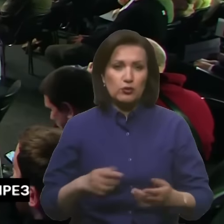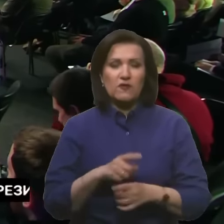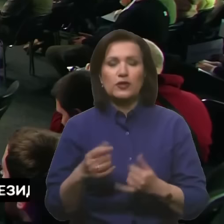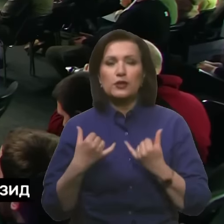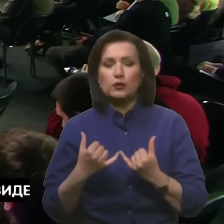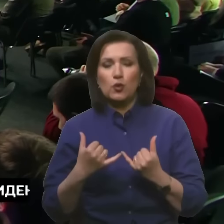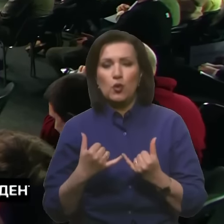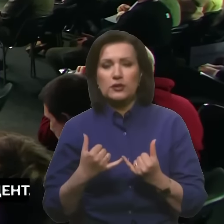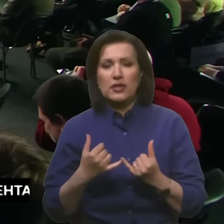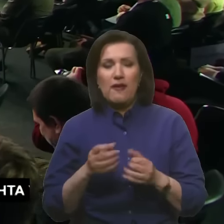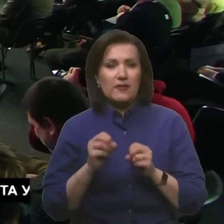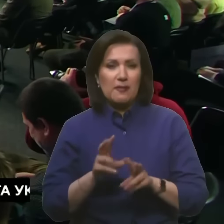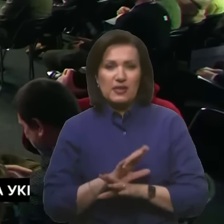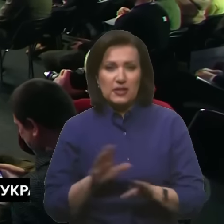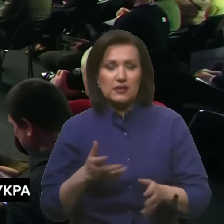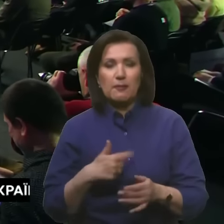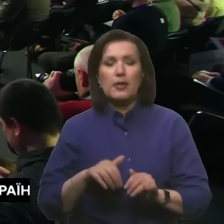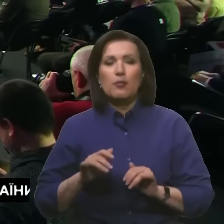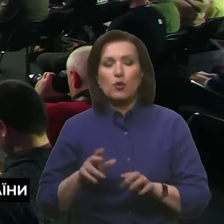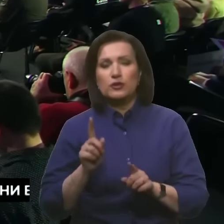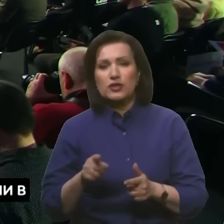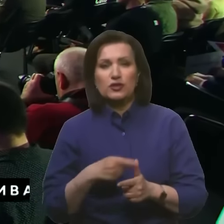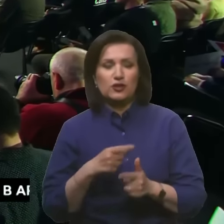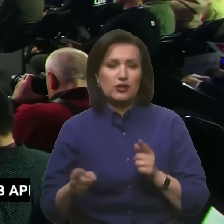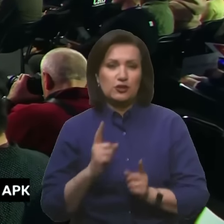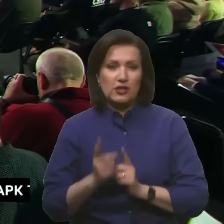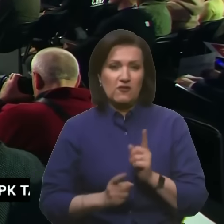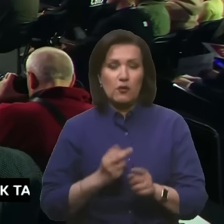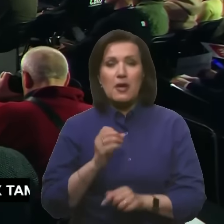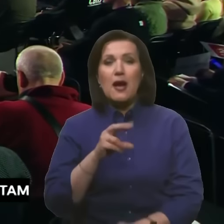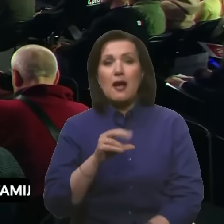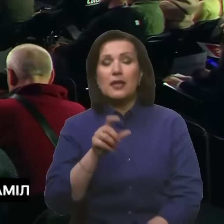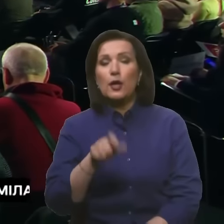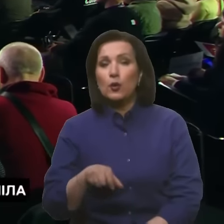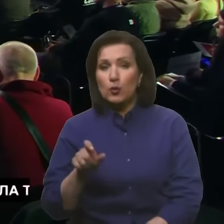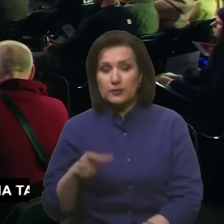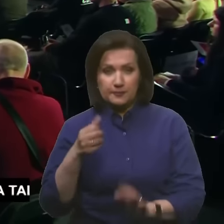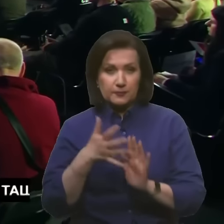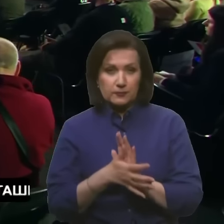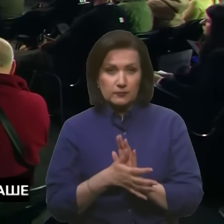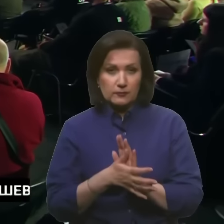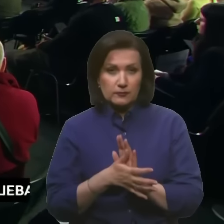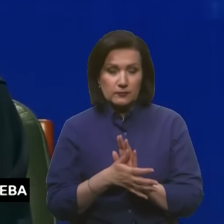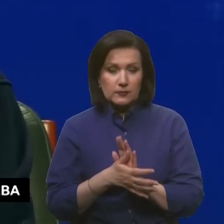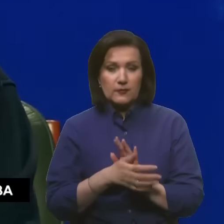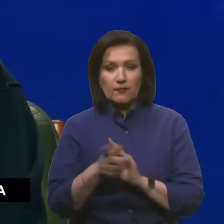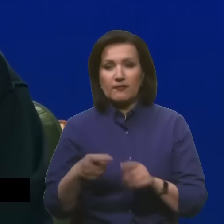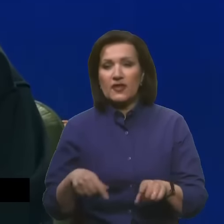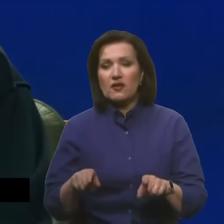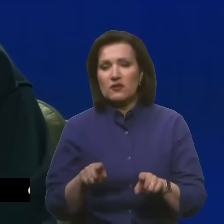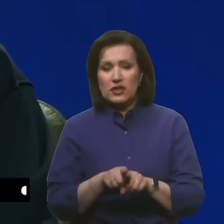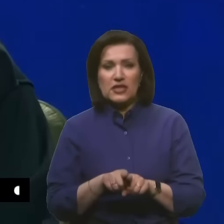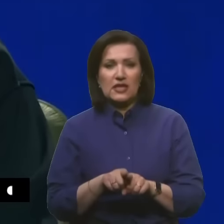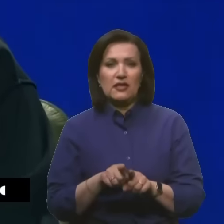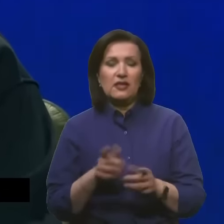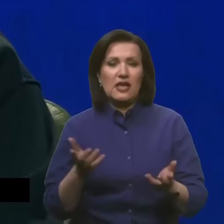вони сьогодні не під ризиком, бо ми проходимо ті чи інші реформи. Але люди, розумієте, вони такі,